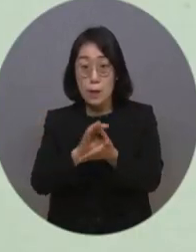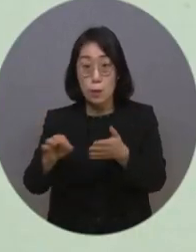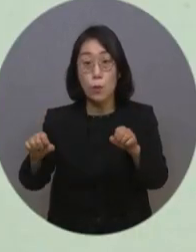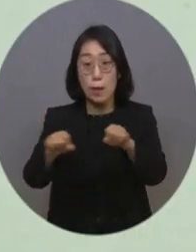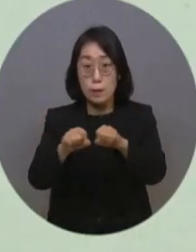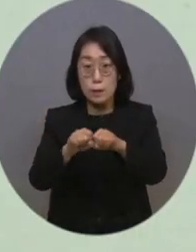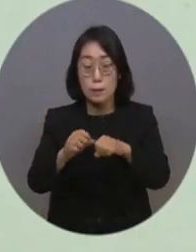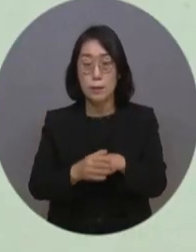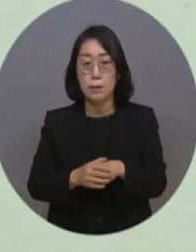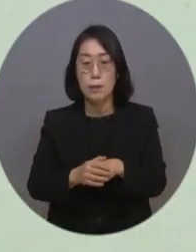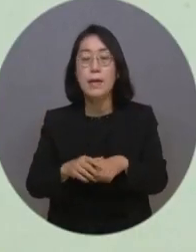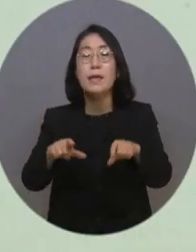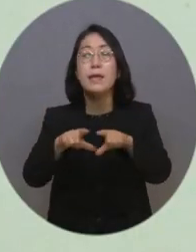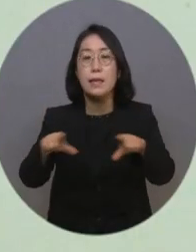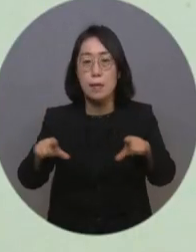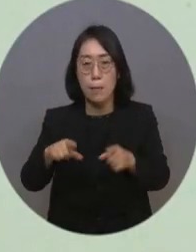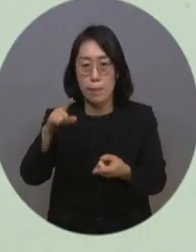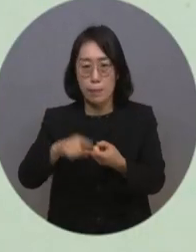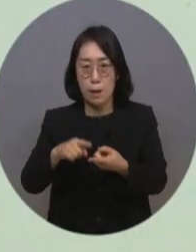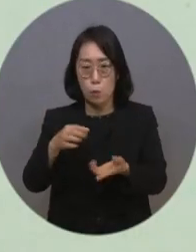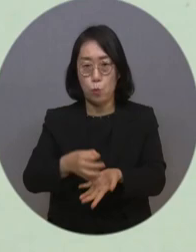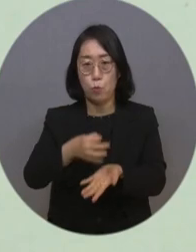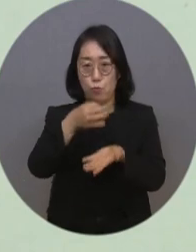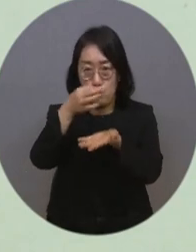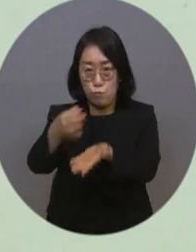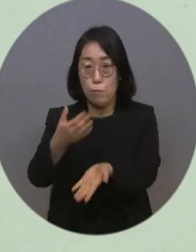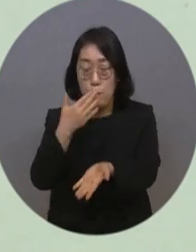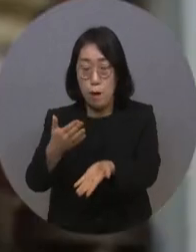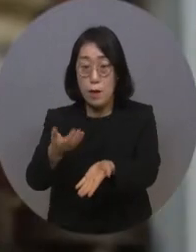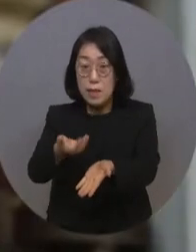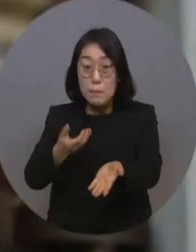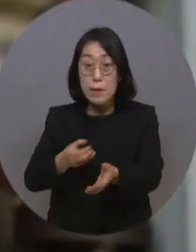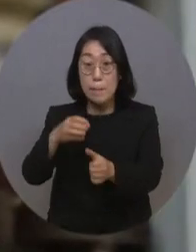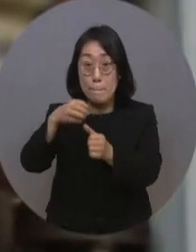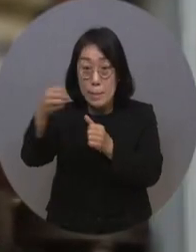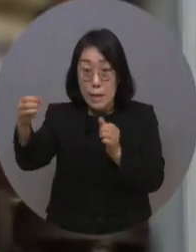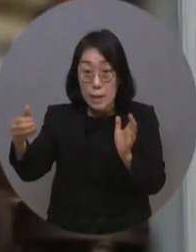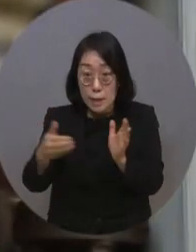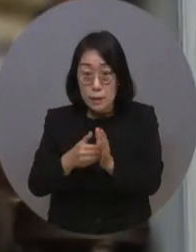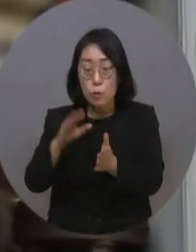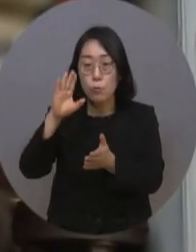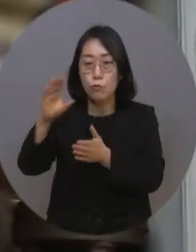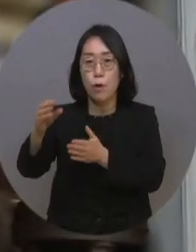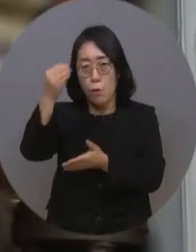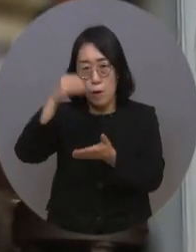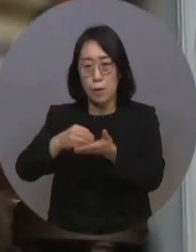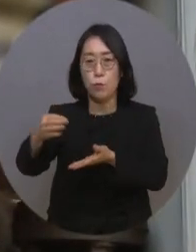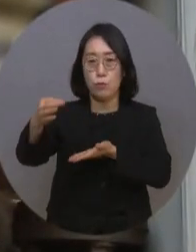일반용 요금을 적용하고 이미 요금이 청구된 경우 추후 환급할 예정입니다